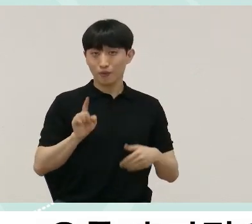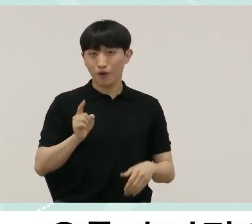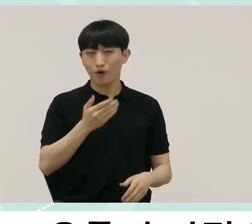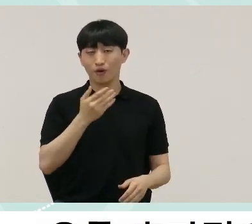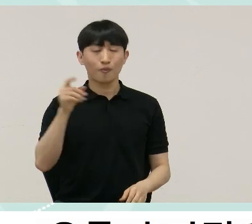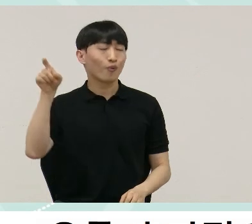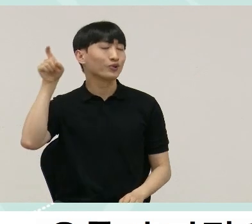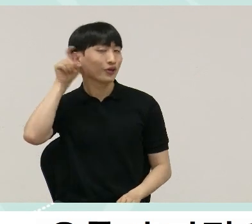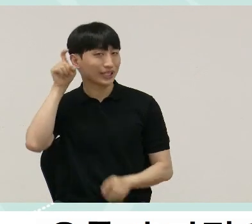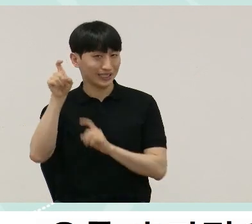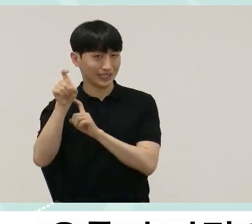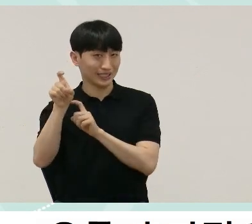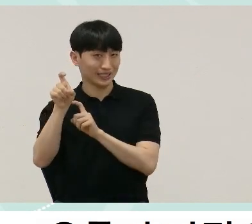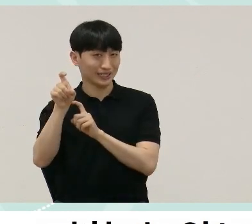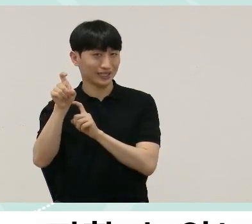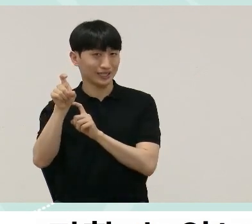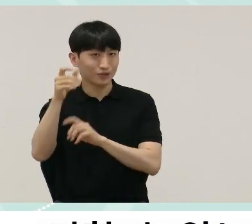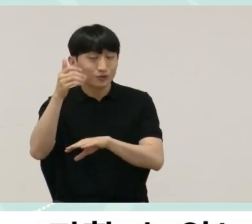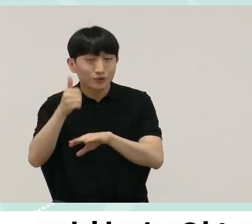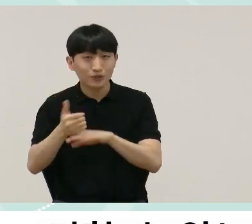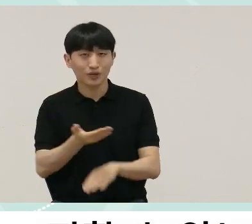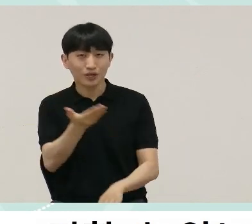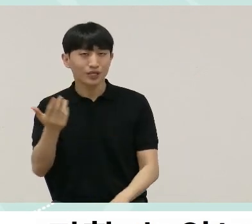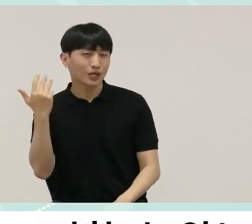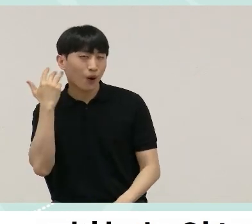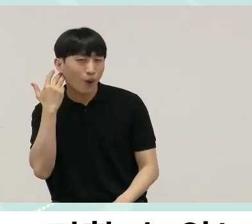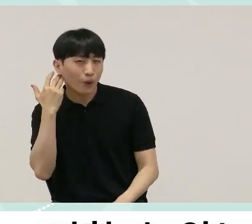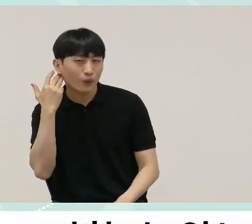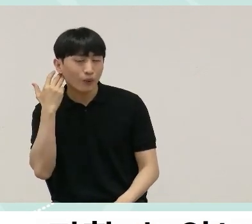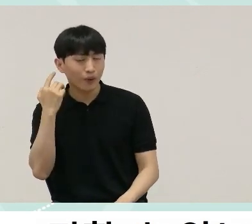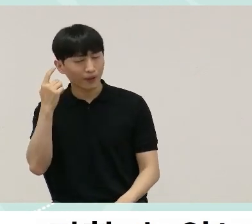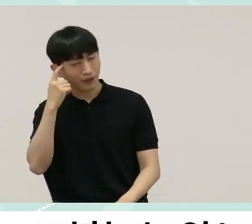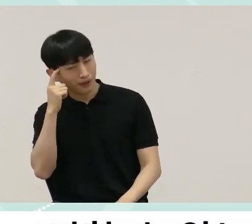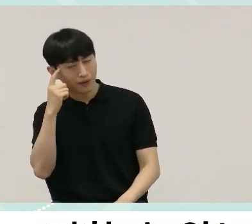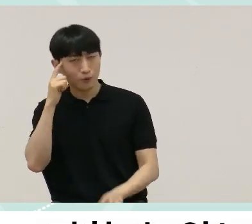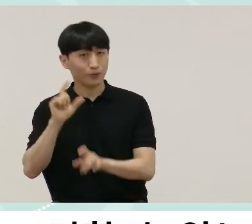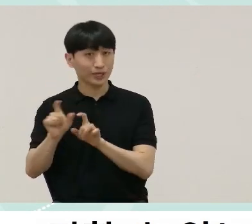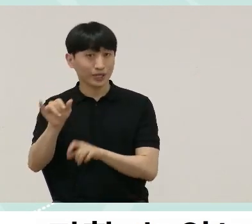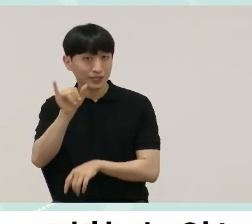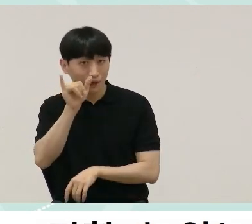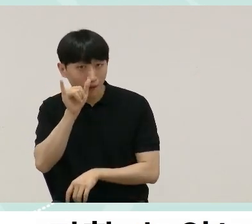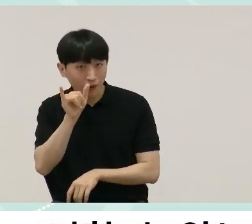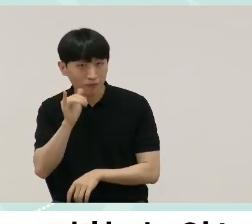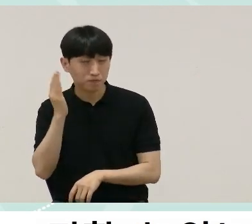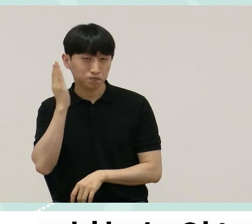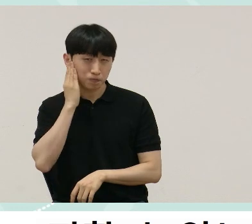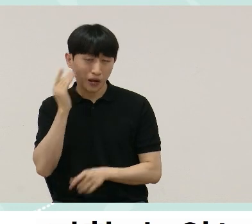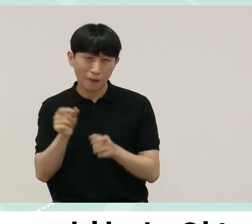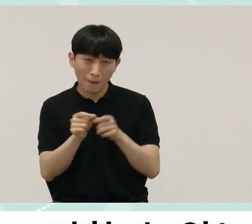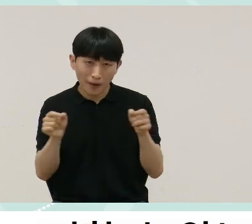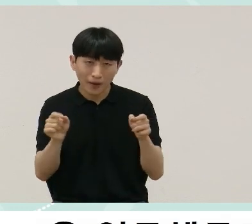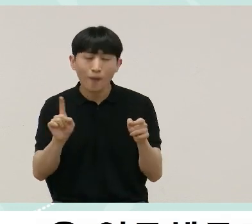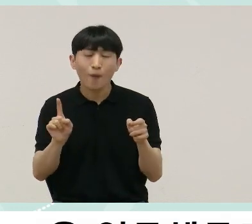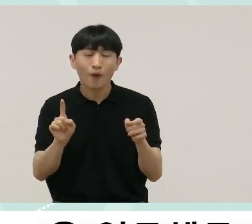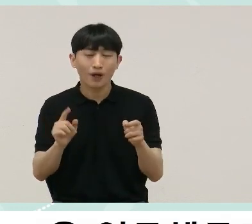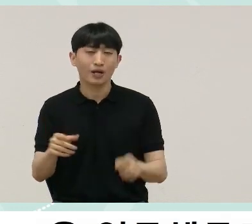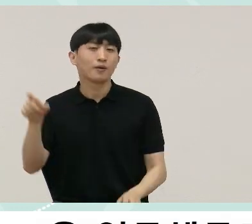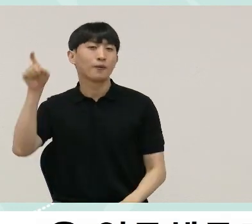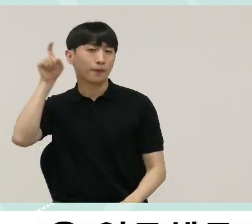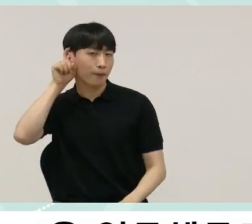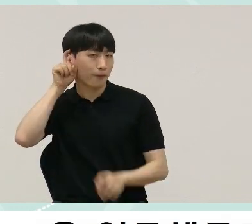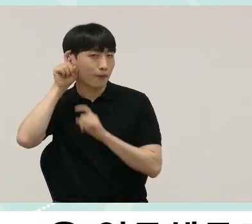수술을 염두에 두고 있거나 청력이 나빠지는 과정에 있었다면 꼭 보청기 재활을 해서 뇌가